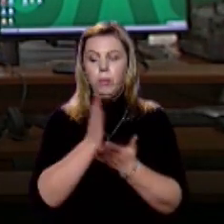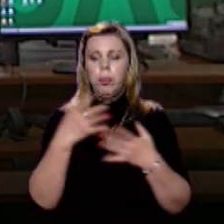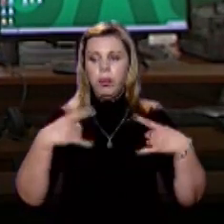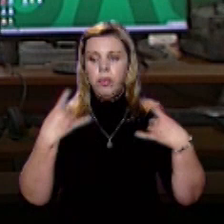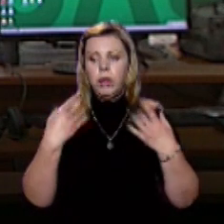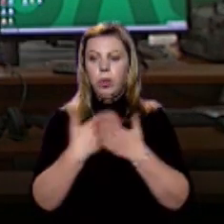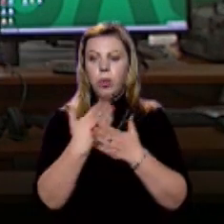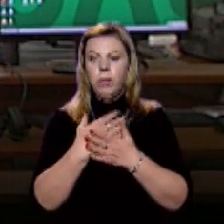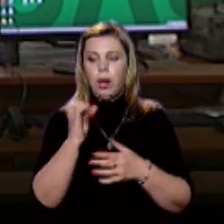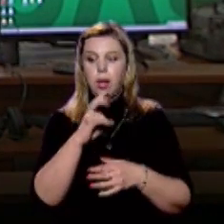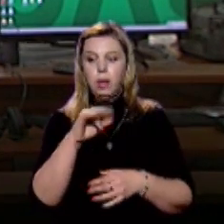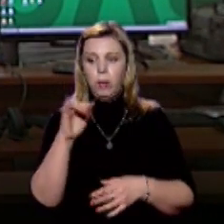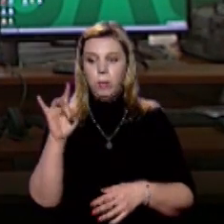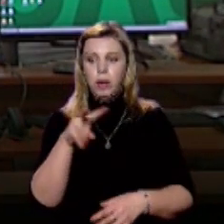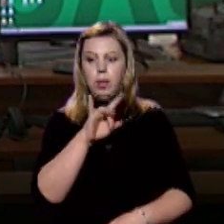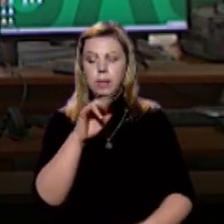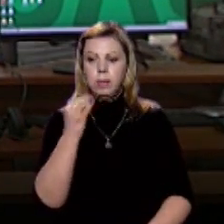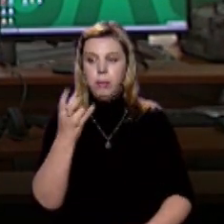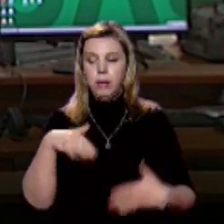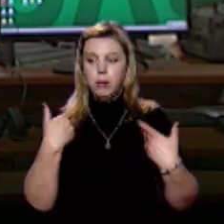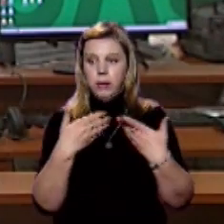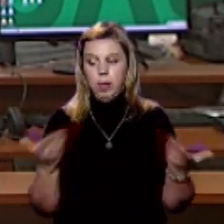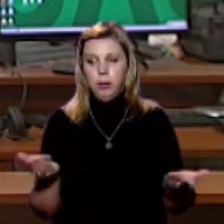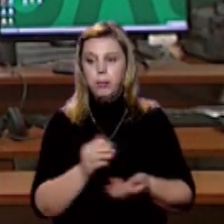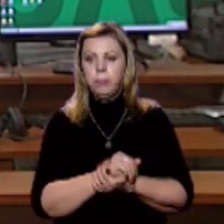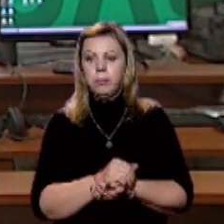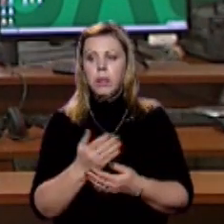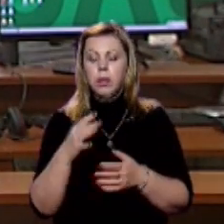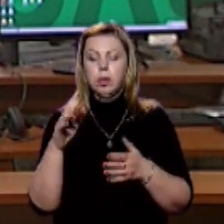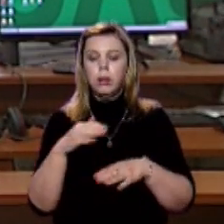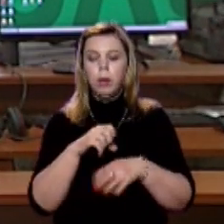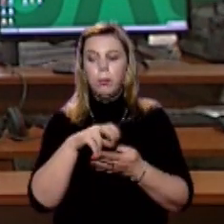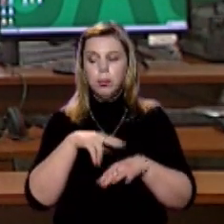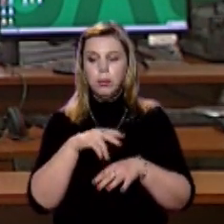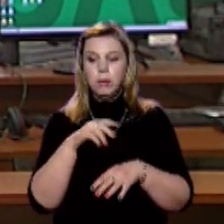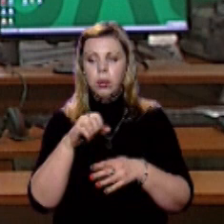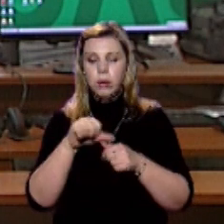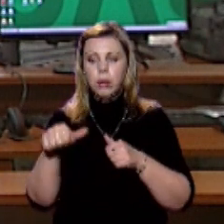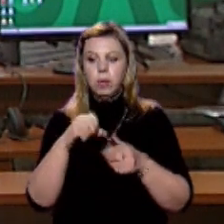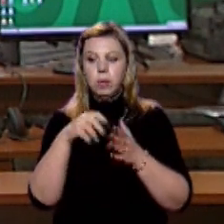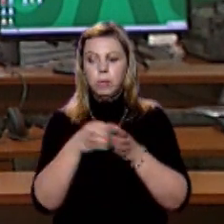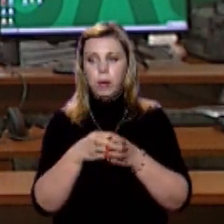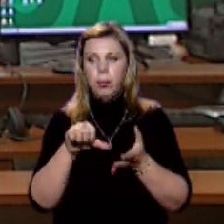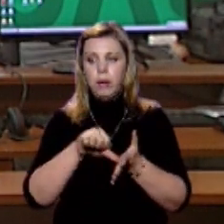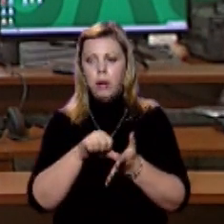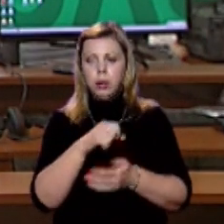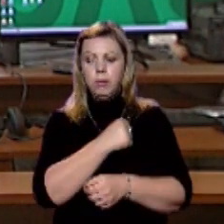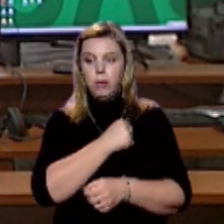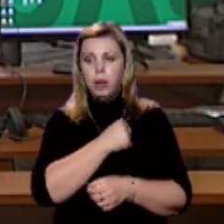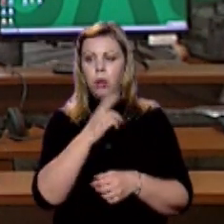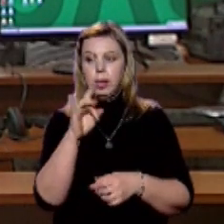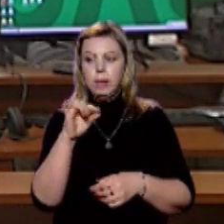прямому ефірі новини у студії Андріана Курта та Лариси Цибуленко. Вітаємо. З командиром 128-ї окремої гірсько-штурмової бригади